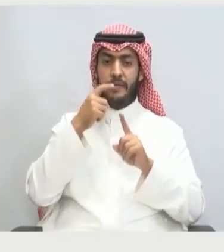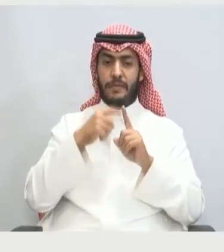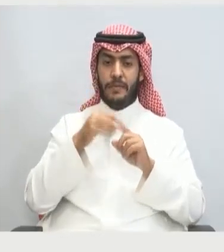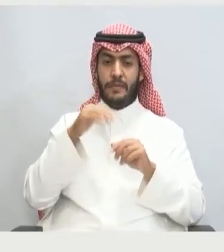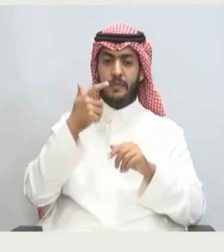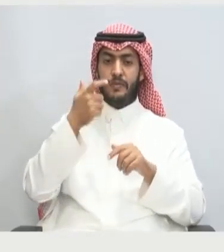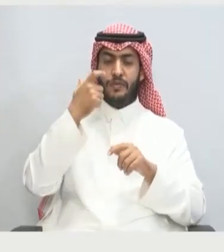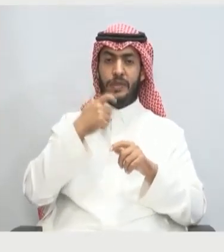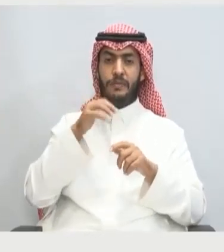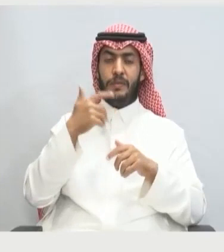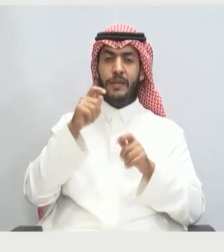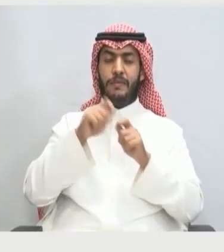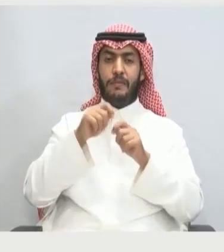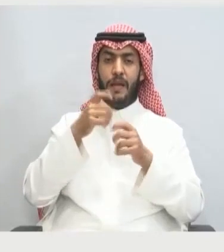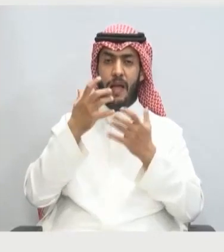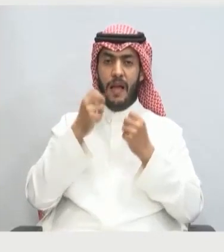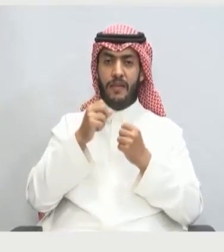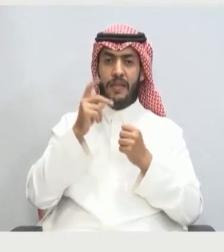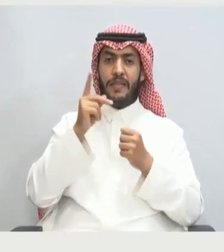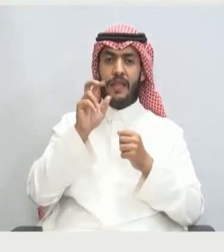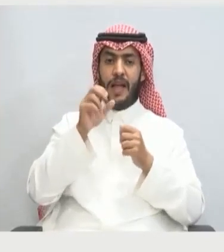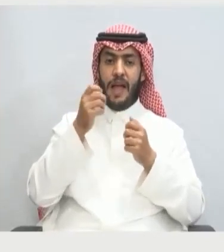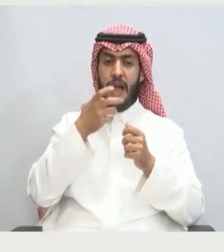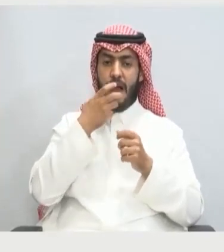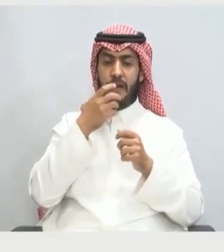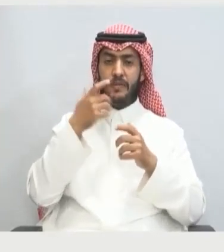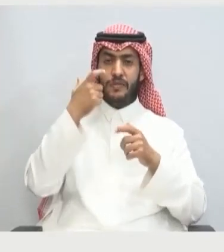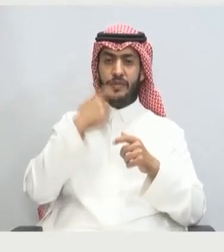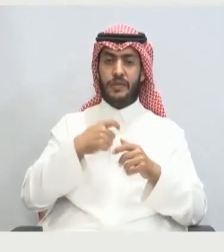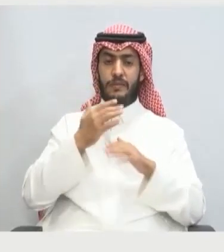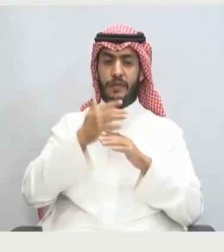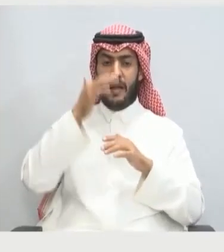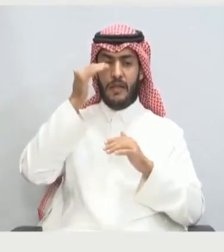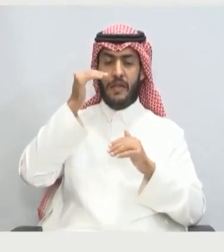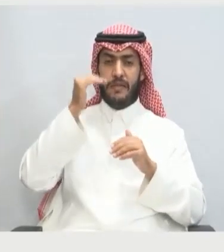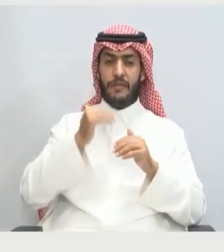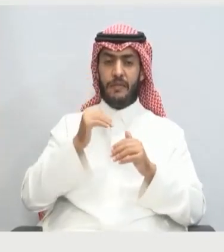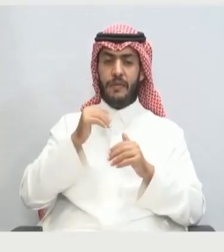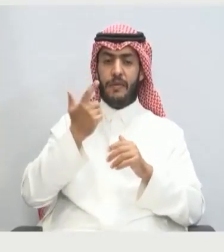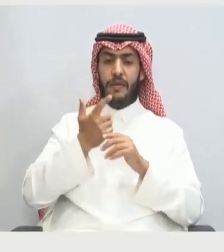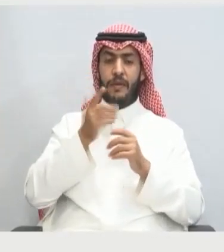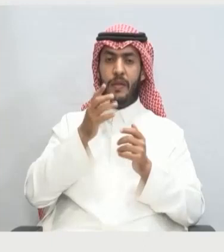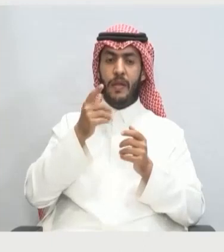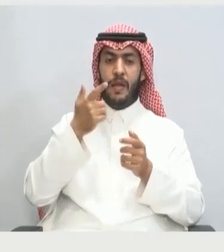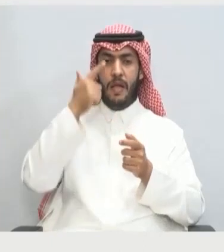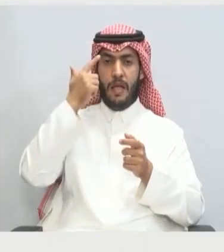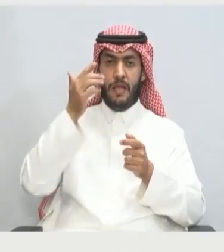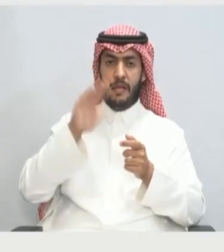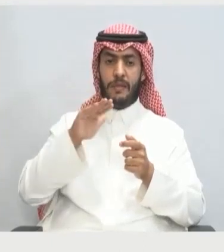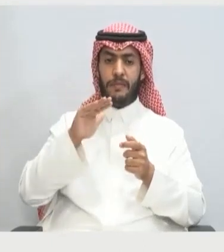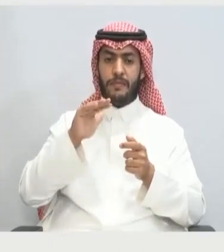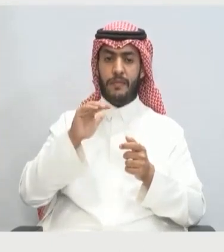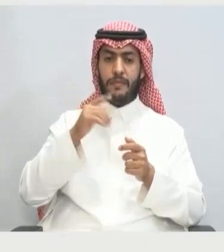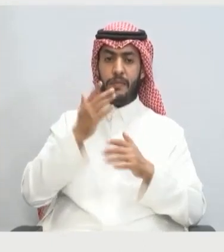ذلك يقوم الجسم باجراءات الحفاظ على الطاقه الحراريه للجسم حتى يحدث انخفاض ممكن ان يؤدي الى الوفاء ذلك